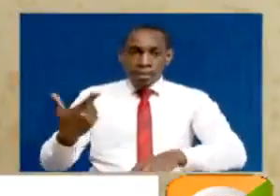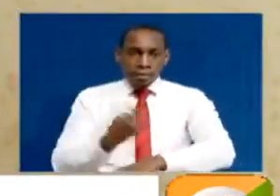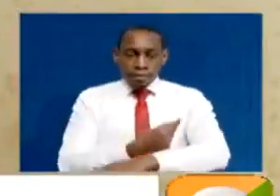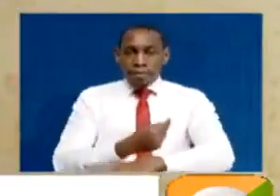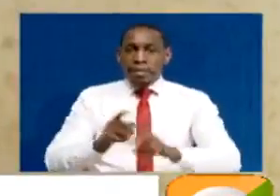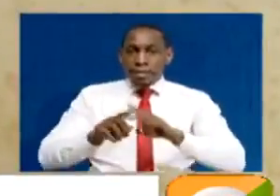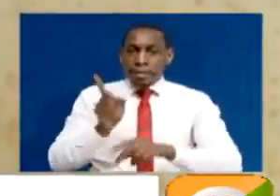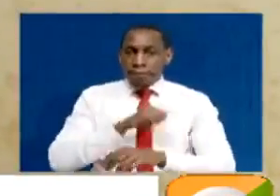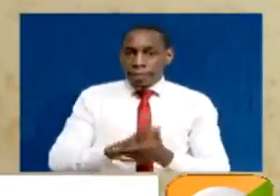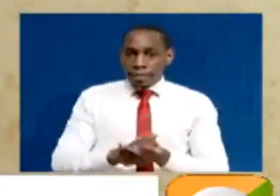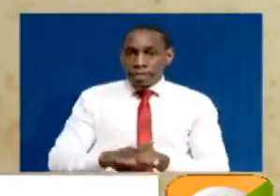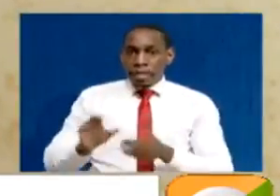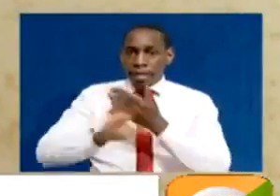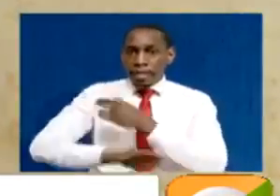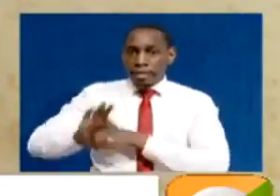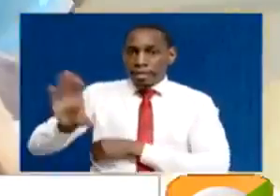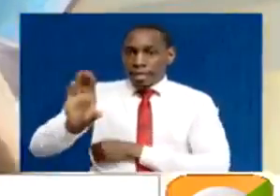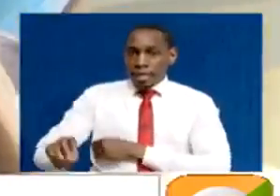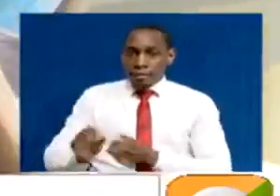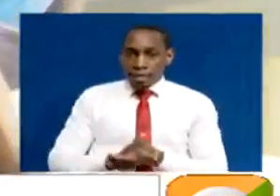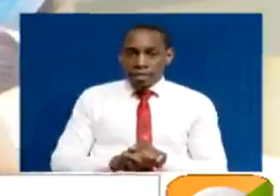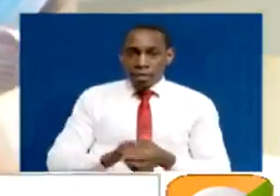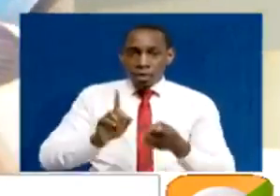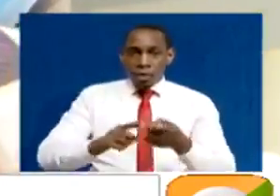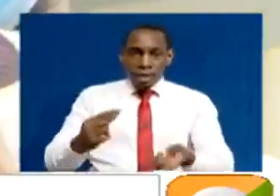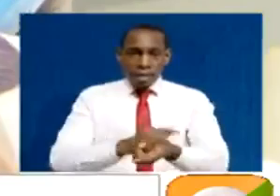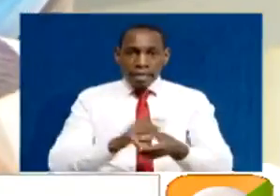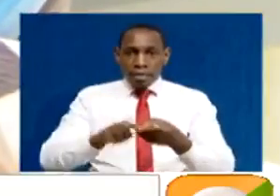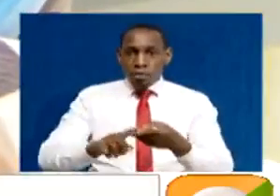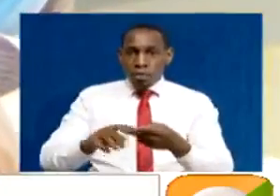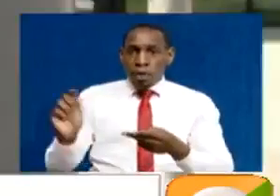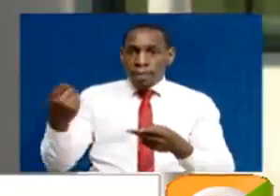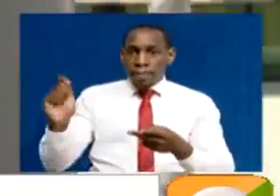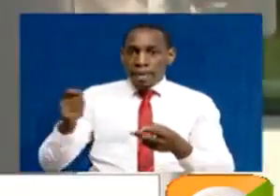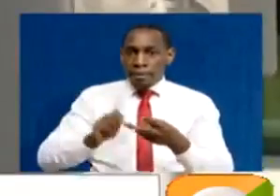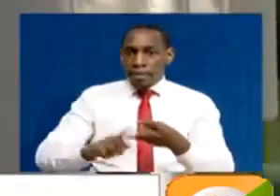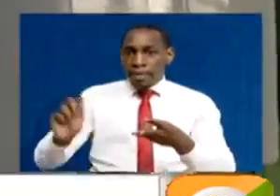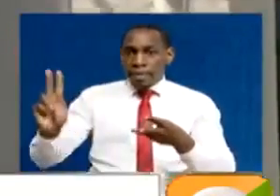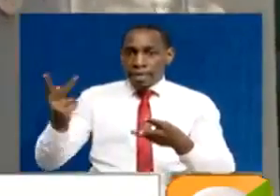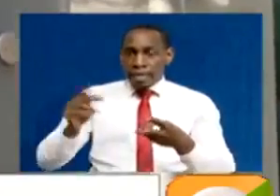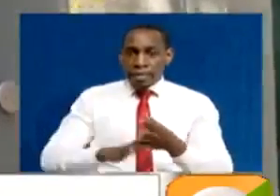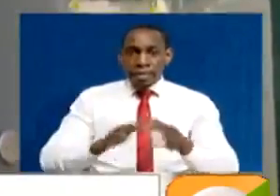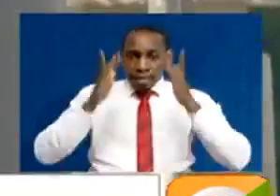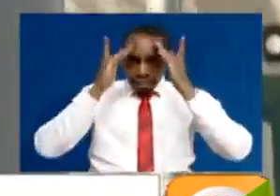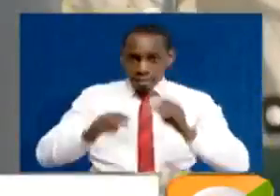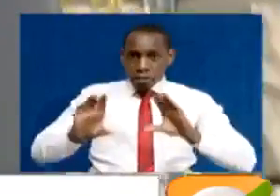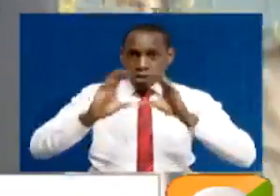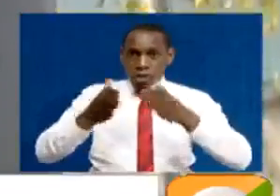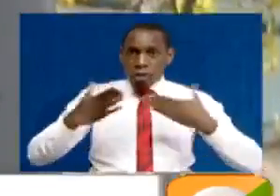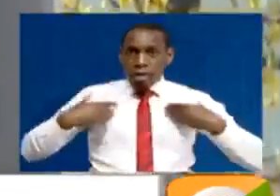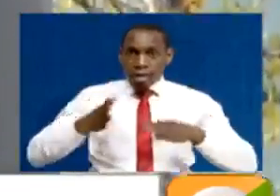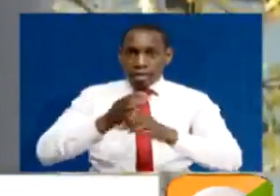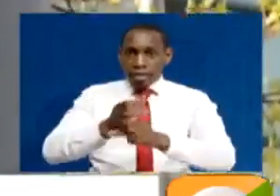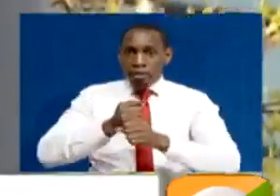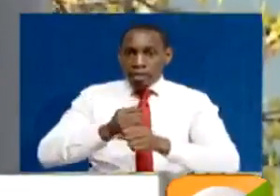kuanza rasmi katika mataifa matatu barani Afrika, yakiwemo Ghana, Malawi na Kenya. Uamuzi wa shirika la afya